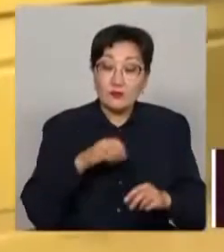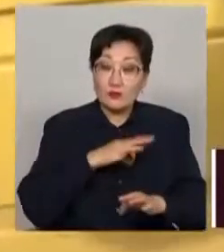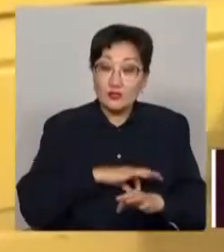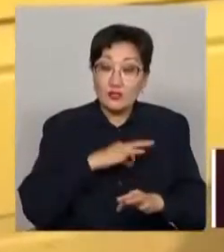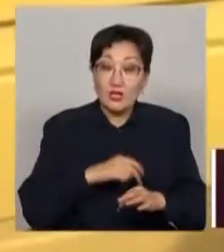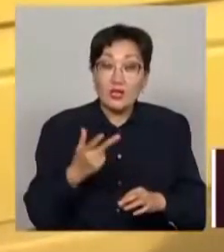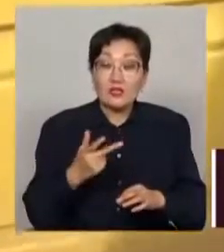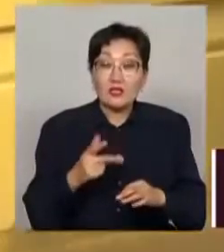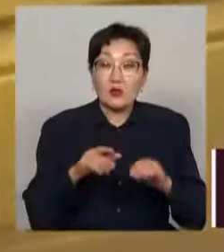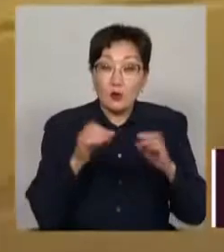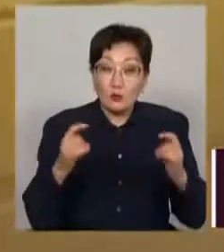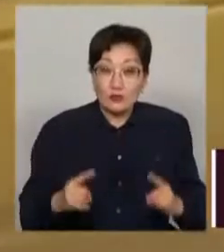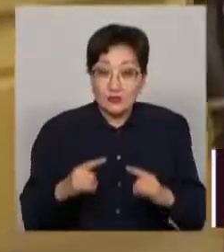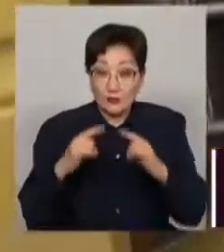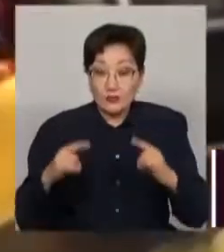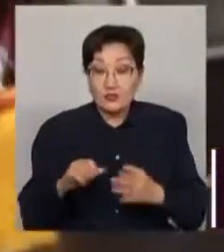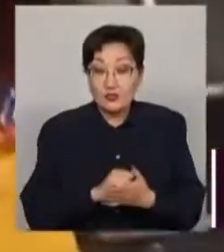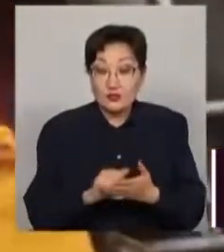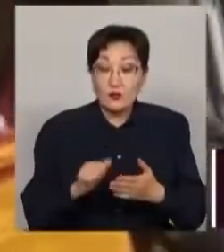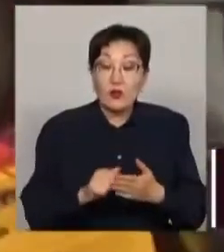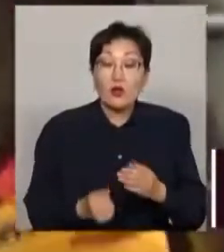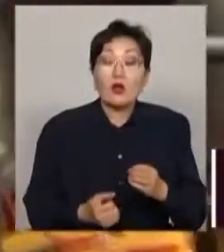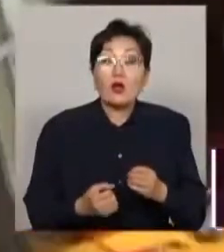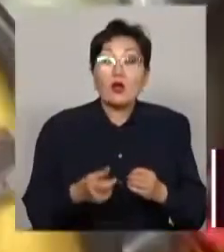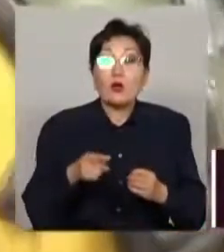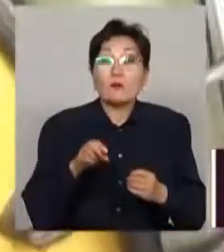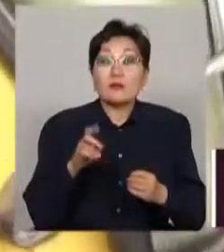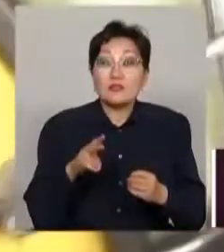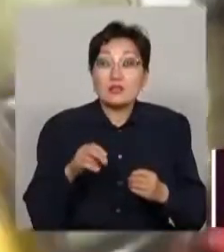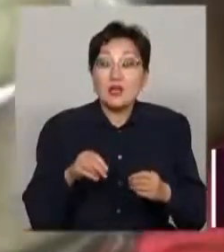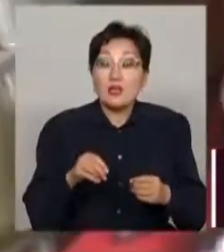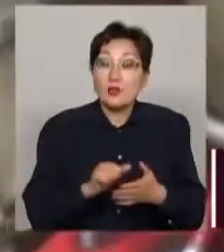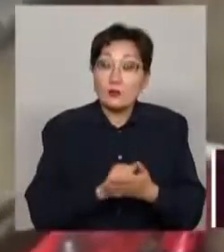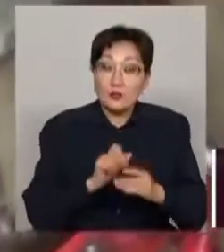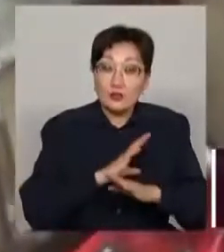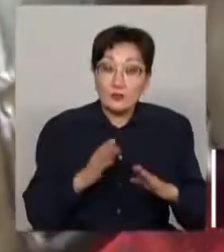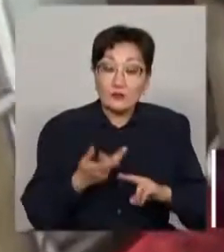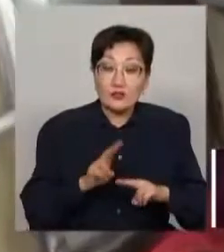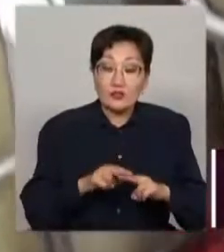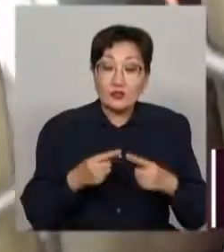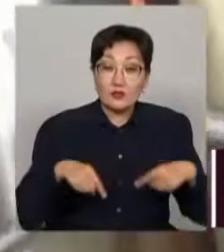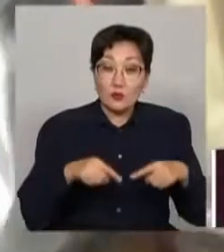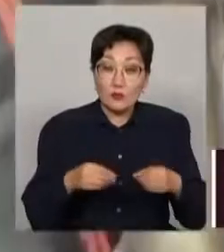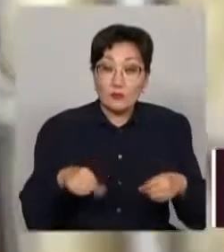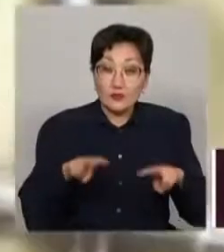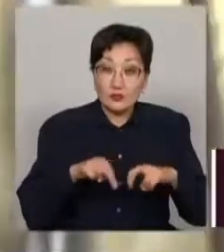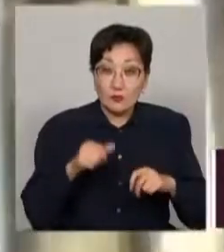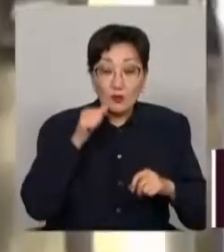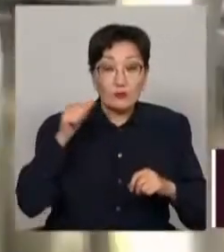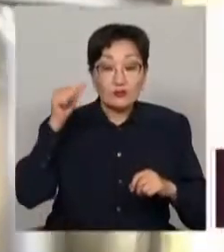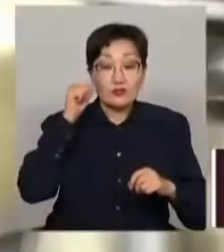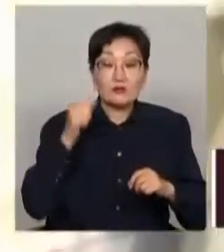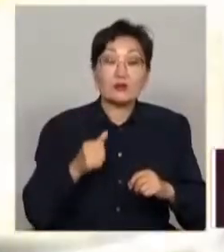использовал 3 резервуара. Документов на нефтепродукты у мужчины не оказалось. Как сообщили в агентстве по финмониторингу, в прошлом году